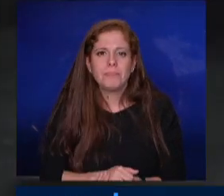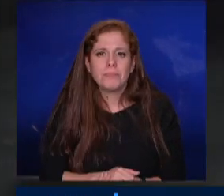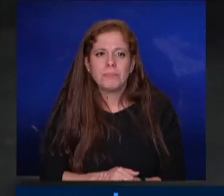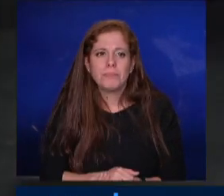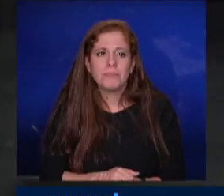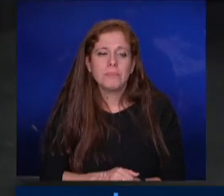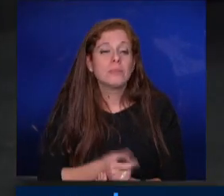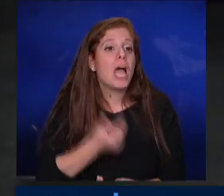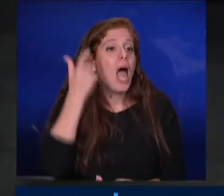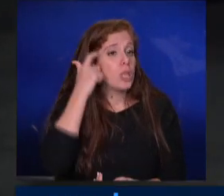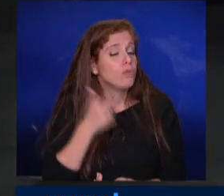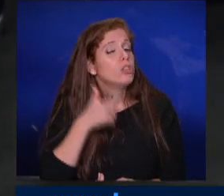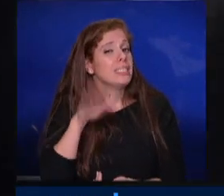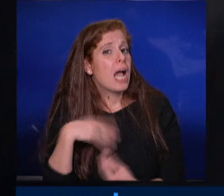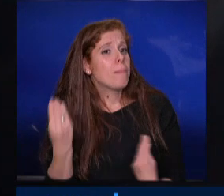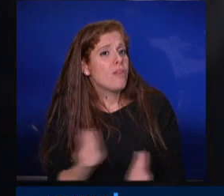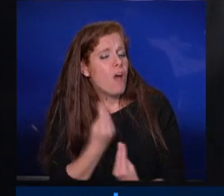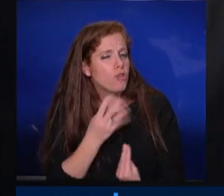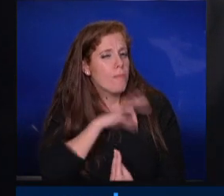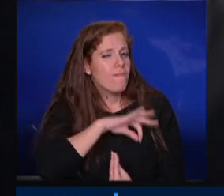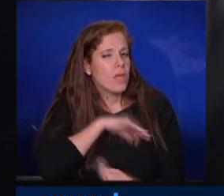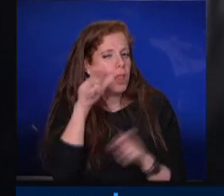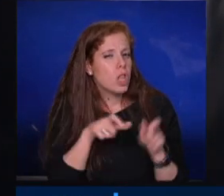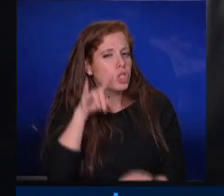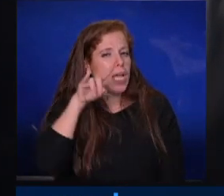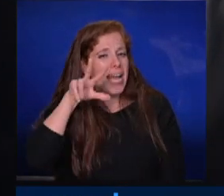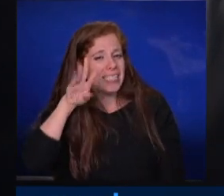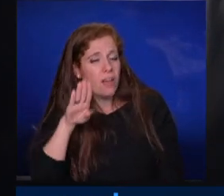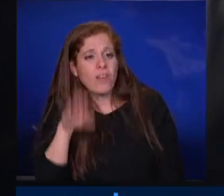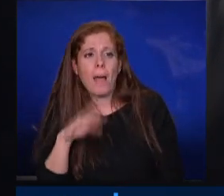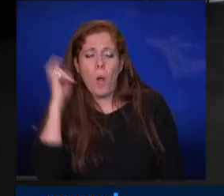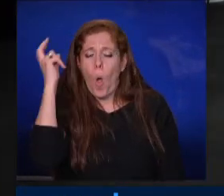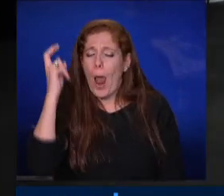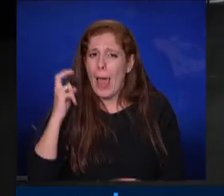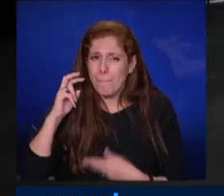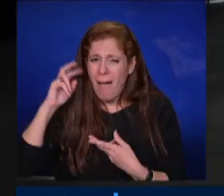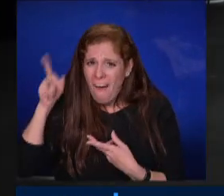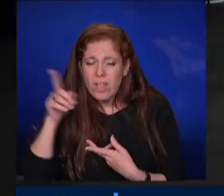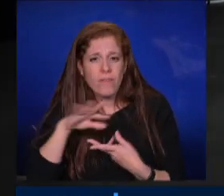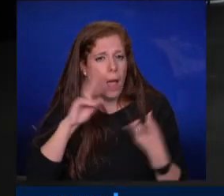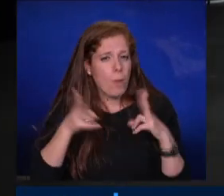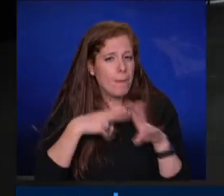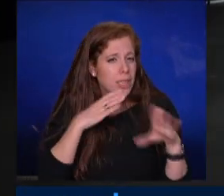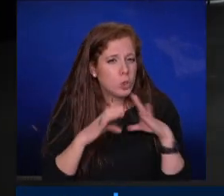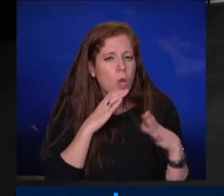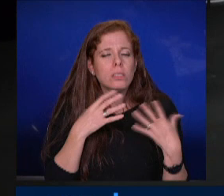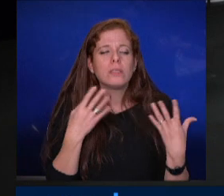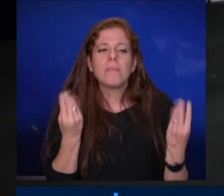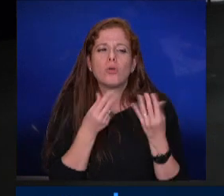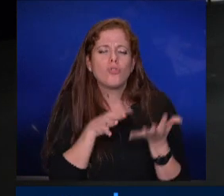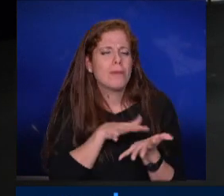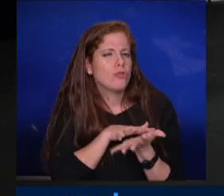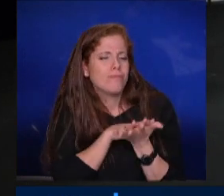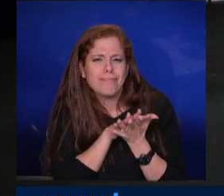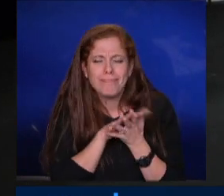אני חושב שזה גם דבר שמאפיין מאוד את אנשי חצב, גם העולם הערבית וגם העולם התקשורת, זה עולם שזורם בעורקים של האנשים